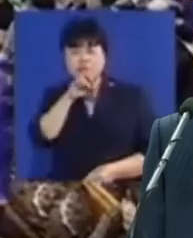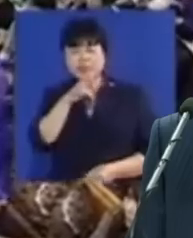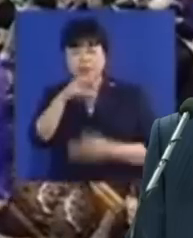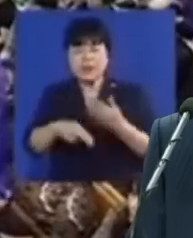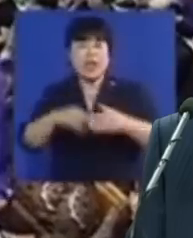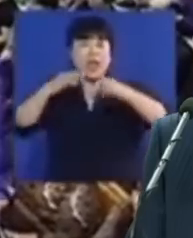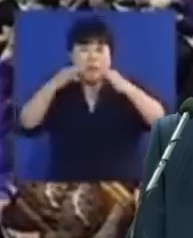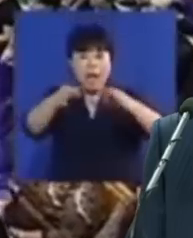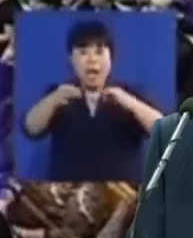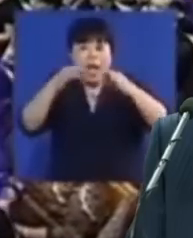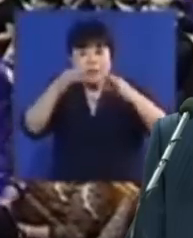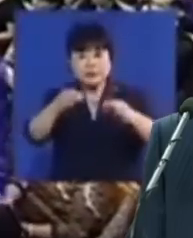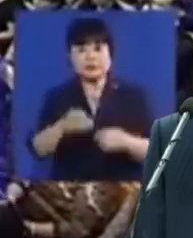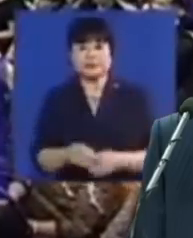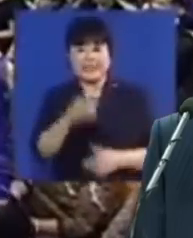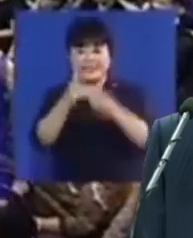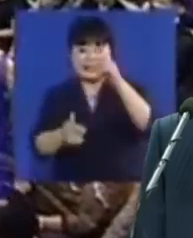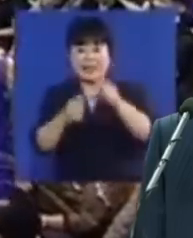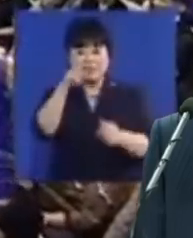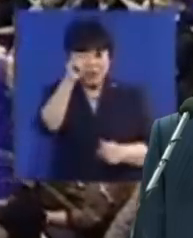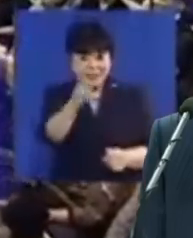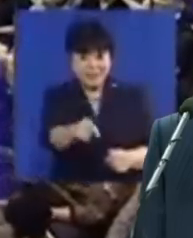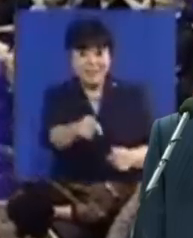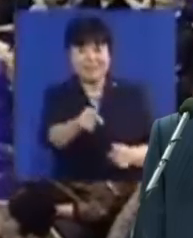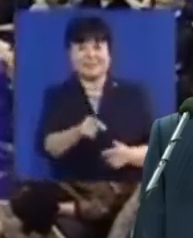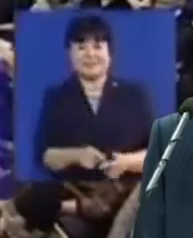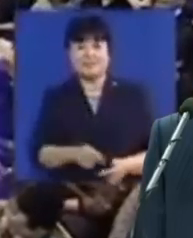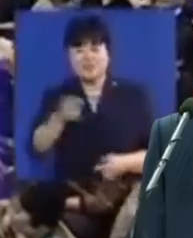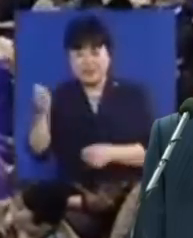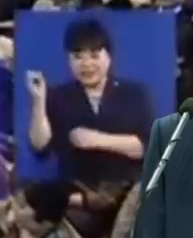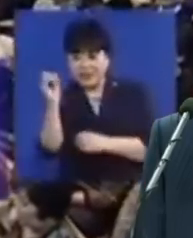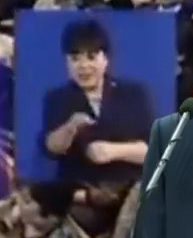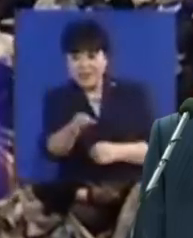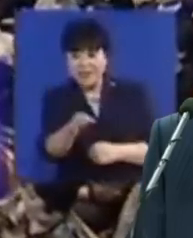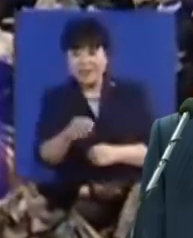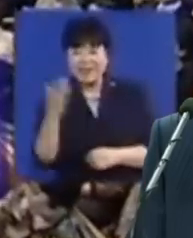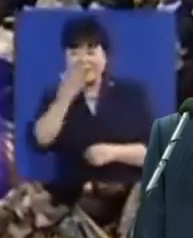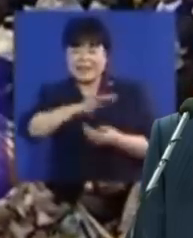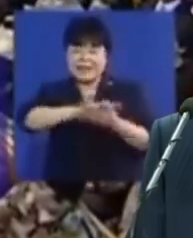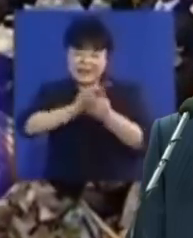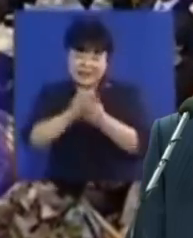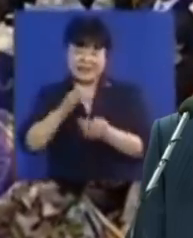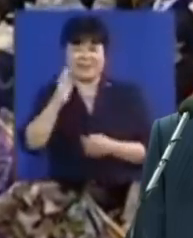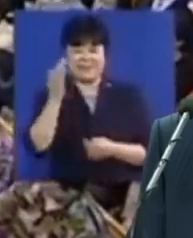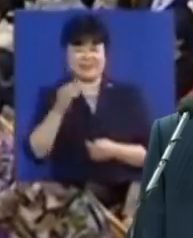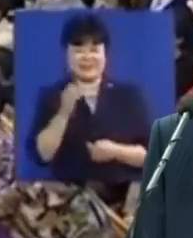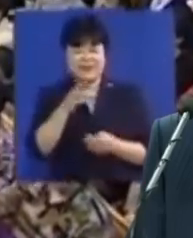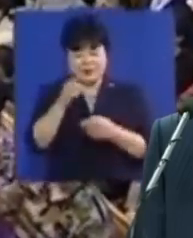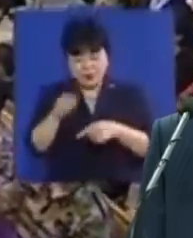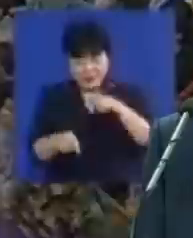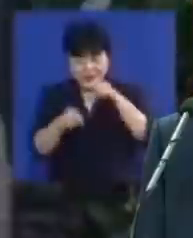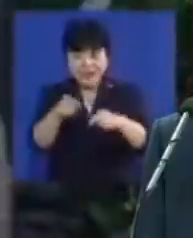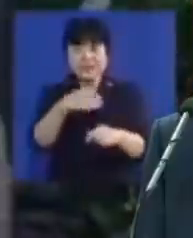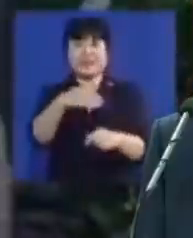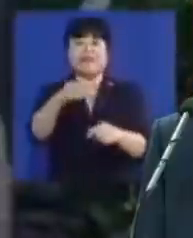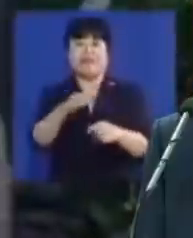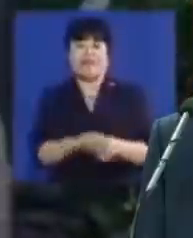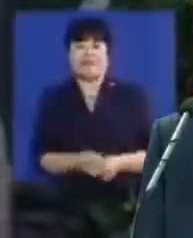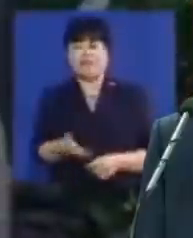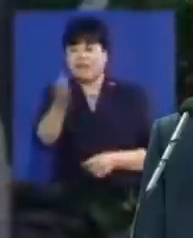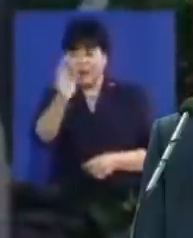부르짖었더니 야훼께서 그에게 한 나무를 가리키니 그가 물에 던지니 물이 달게 되었더라. 사흘 길을